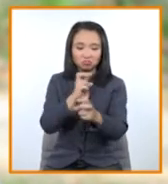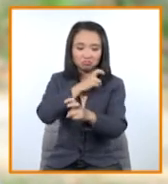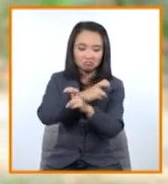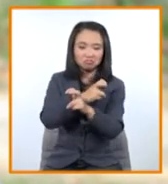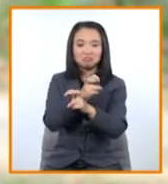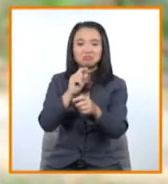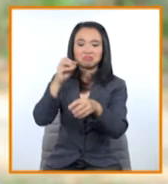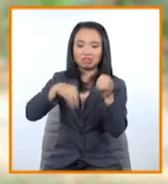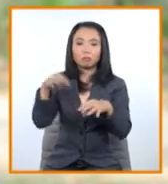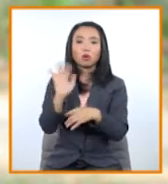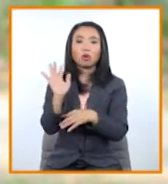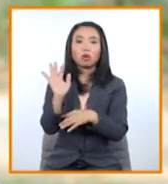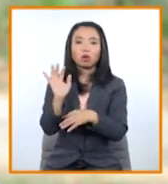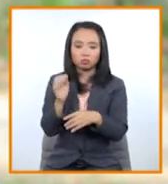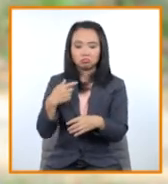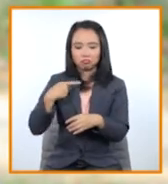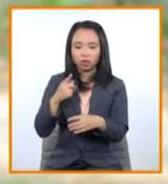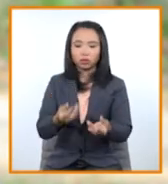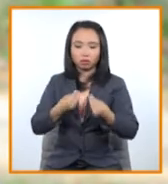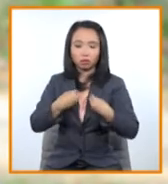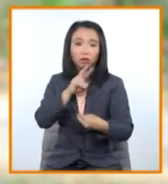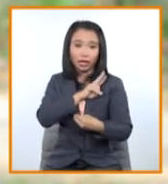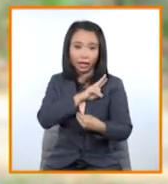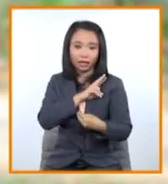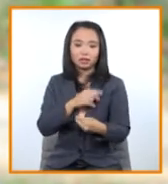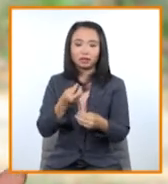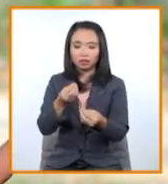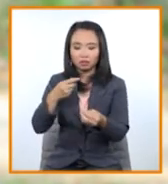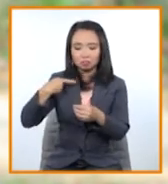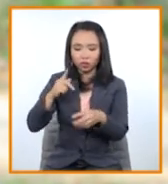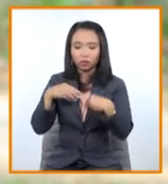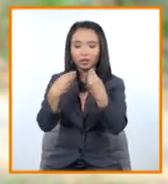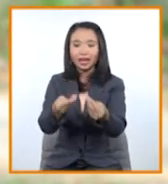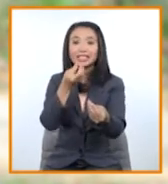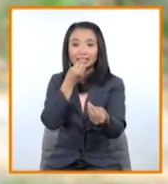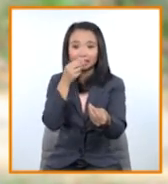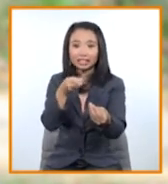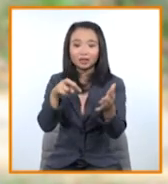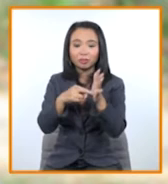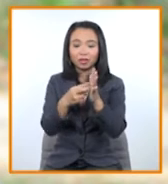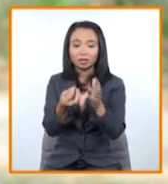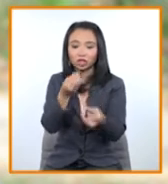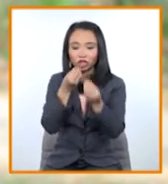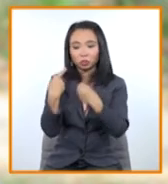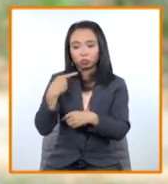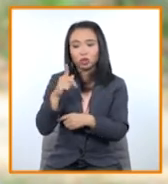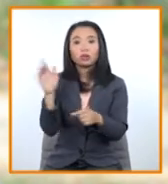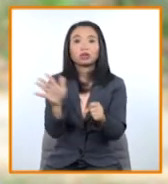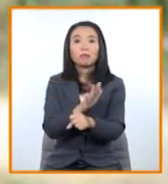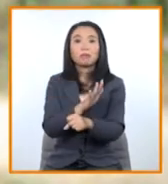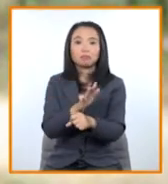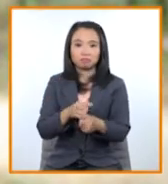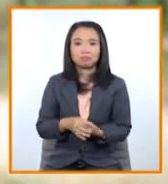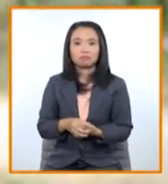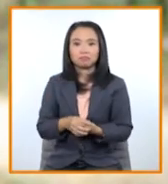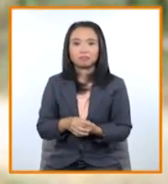ณประโยชน์ทั้งผู้ปลูกซึ่งเป็นเกษตรกรเองและผู้บริโภคที่ได้รับของคุณภาพจากที่สิ่งที่เราปลูก